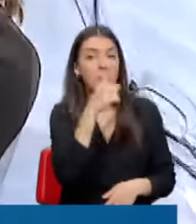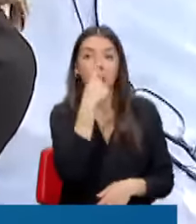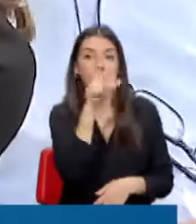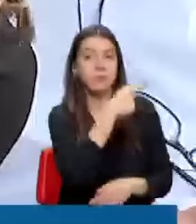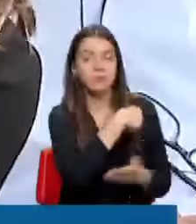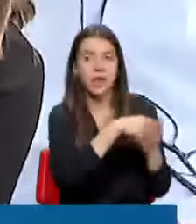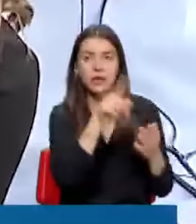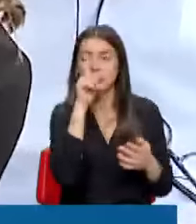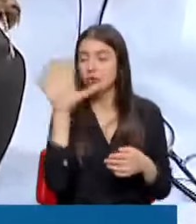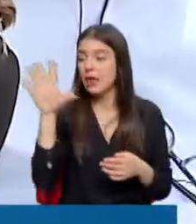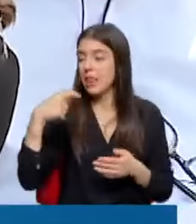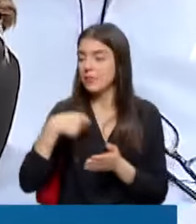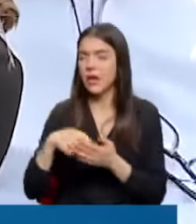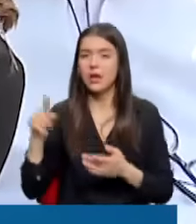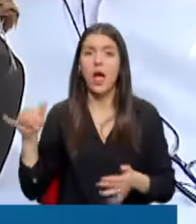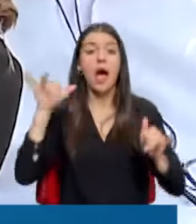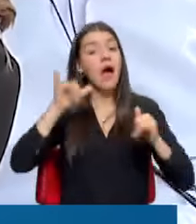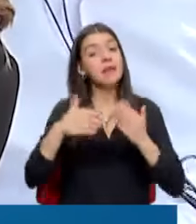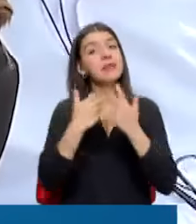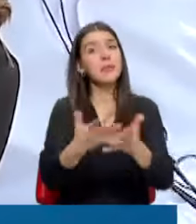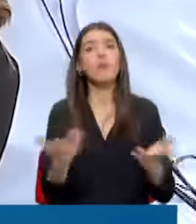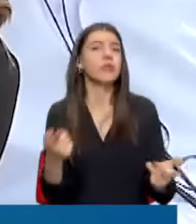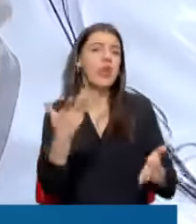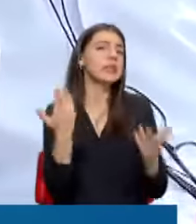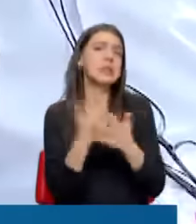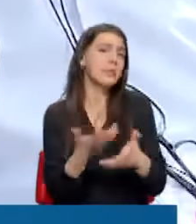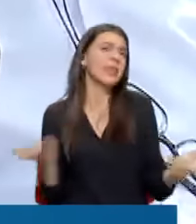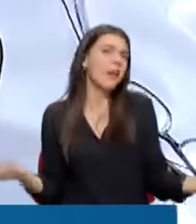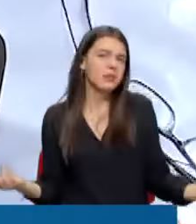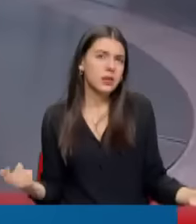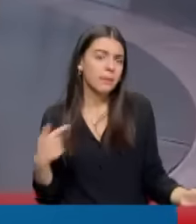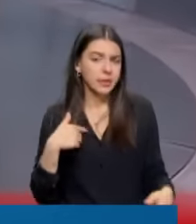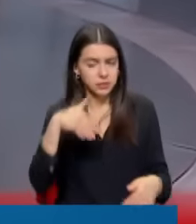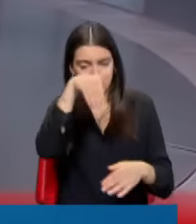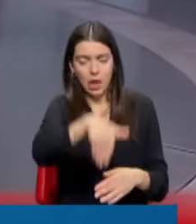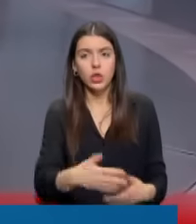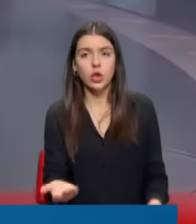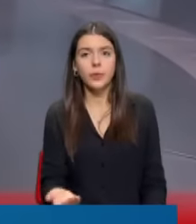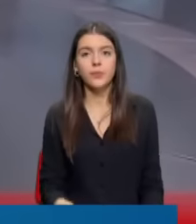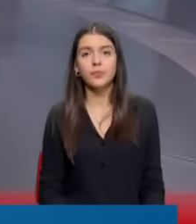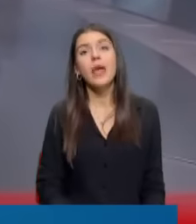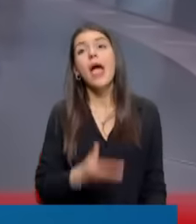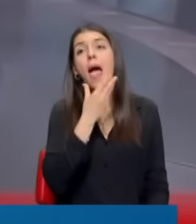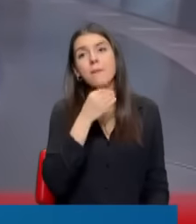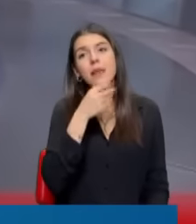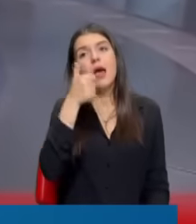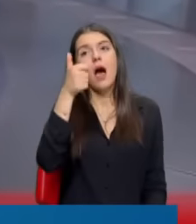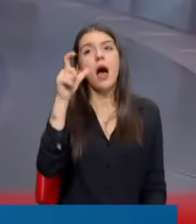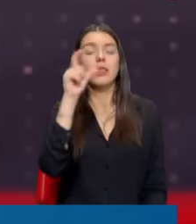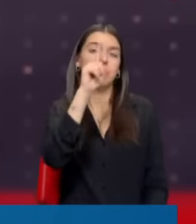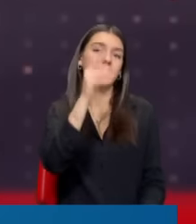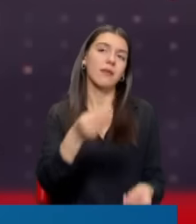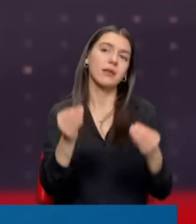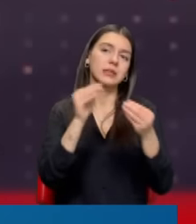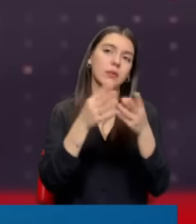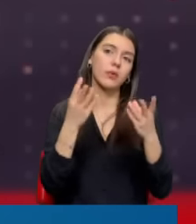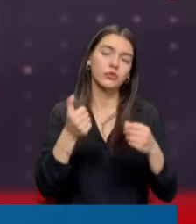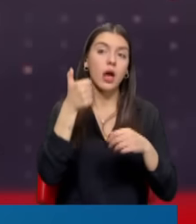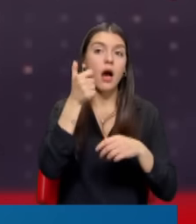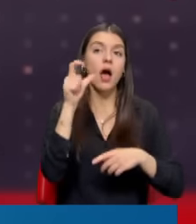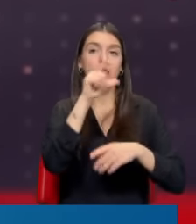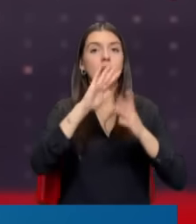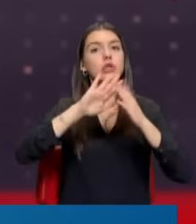maaş. Geliyor aynı gemideyiz diyor. Nasıl gemi? Aynı gemi. Biz de battık. Emeklilerimize 6 ay sadece bir artış yapılmıştı. 6 ay